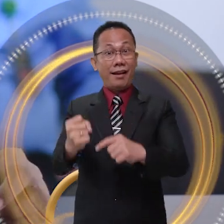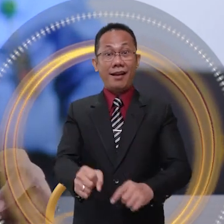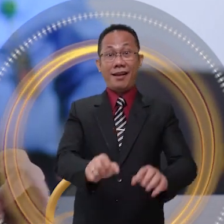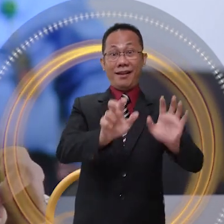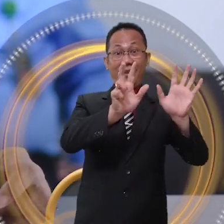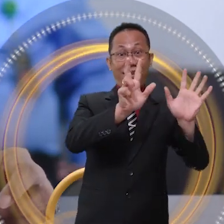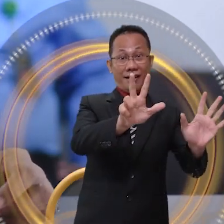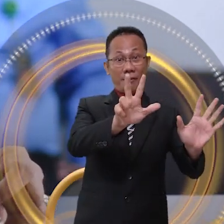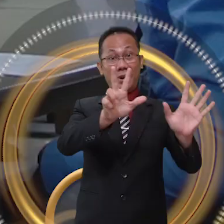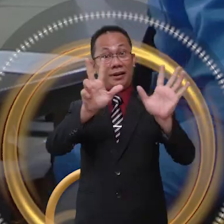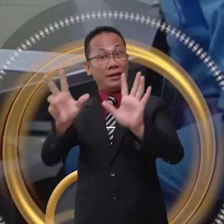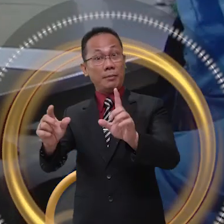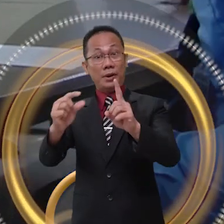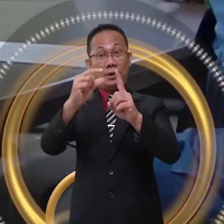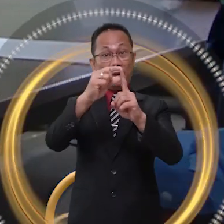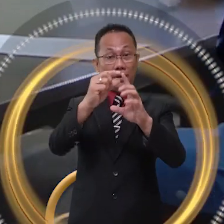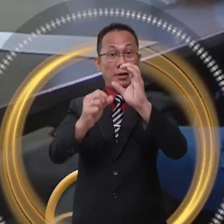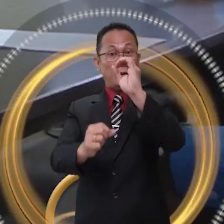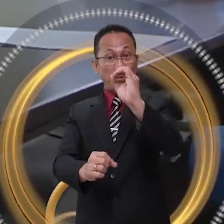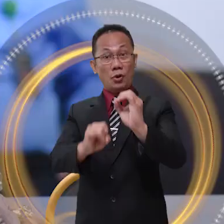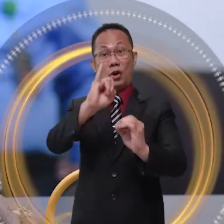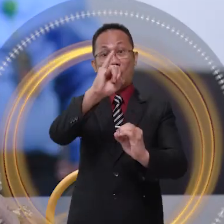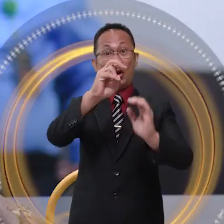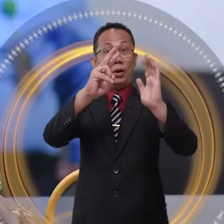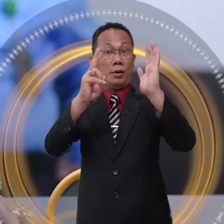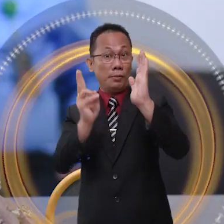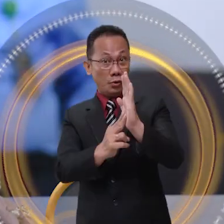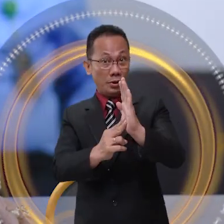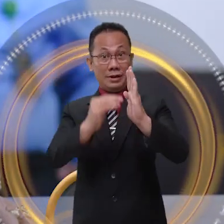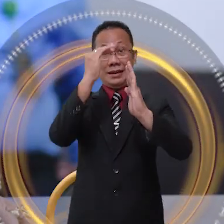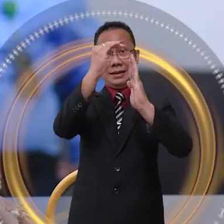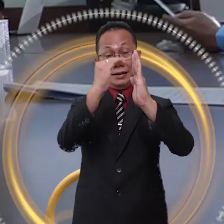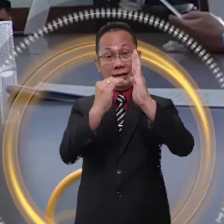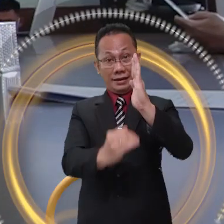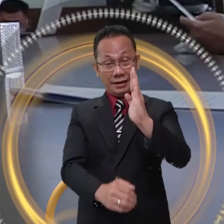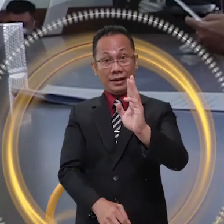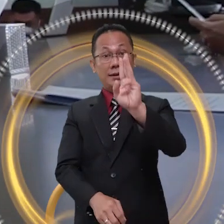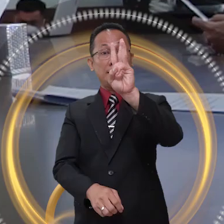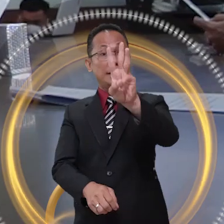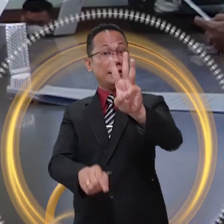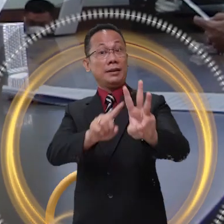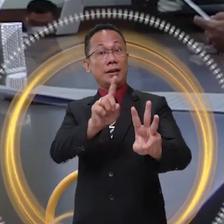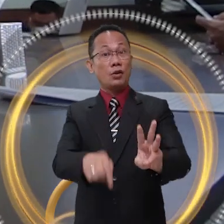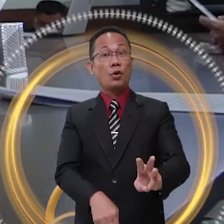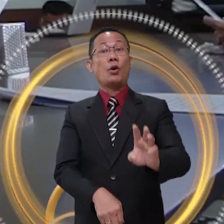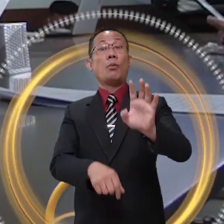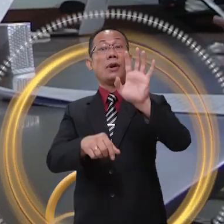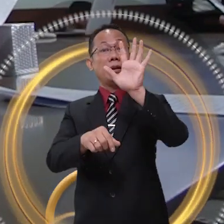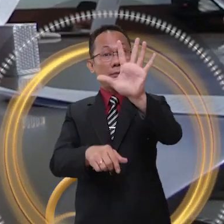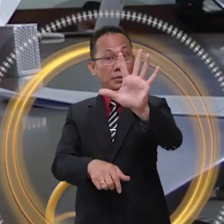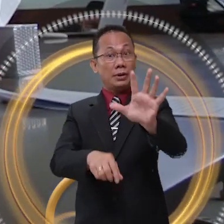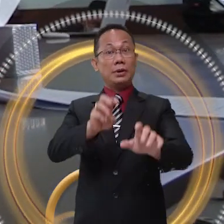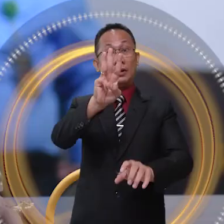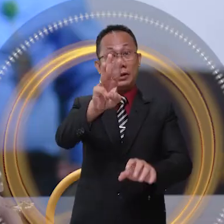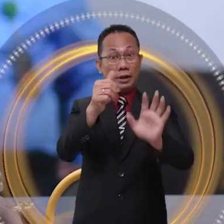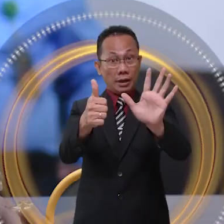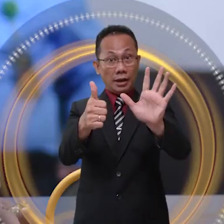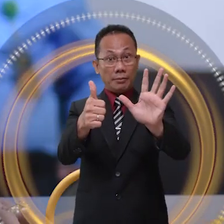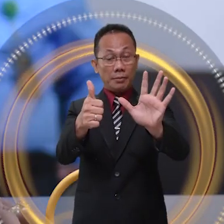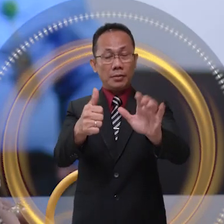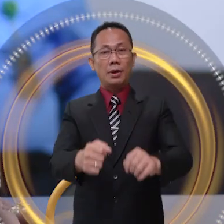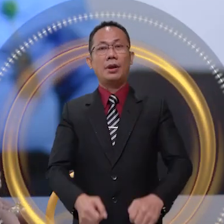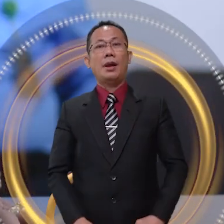hasil survei kepuasan masyarakat diperoleh hasil 88 poin atau dengan indeks